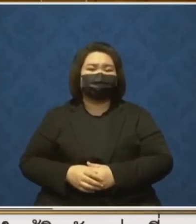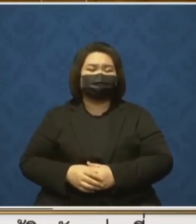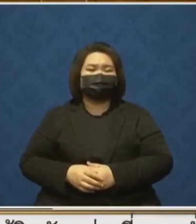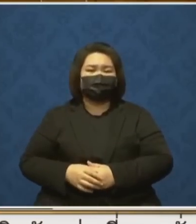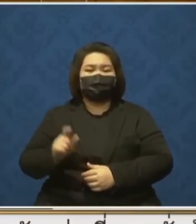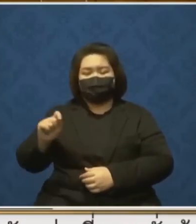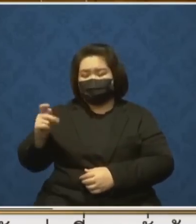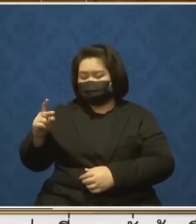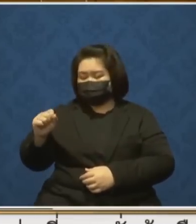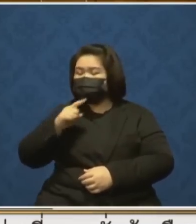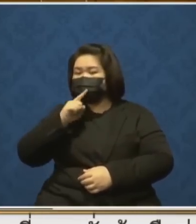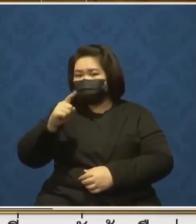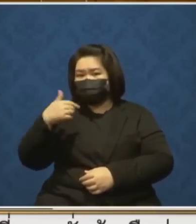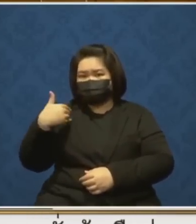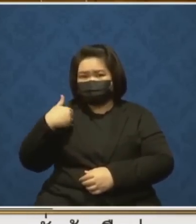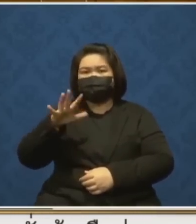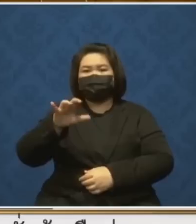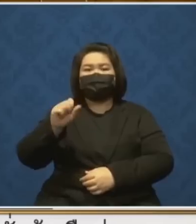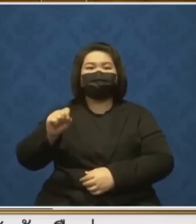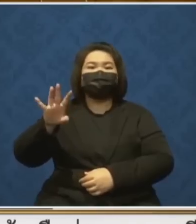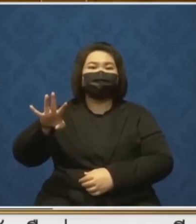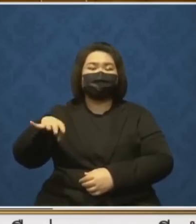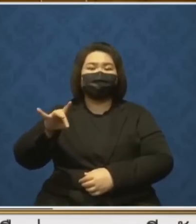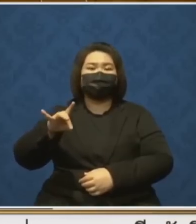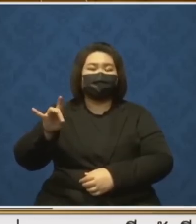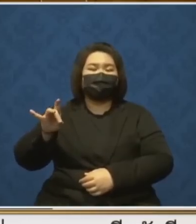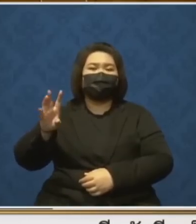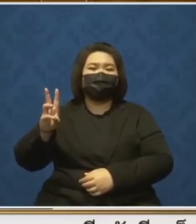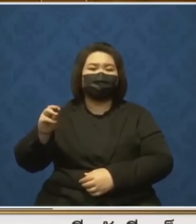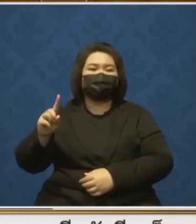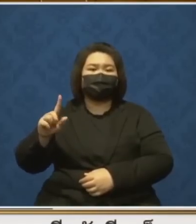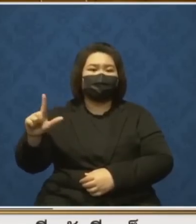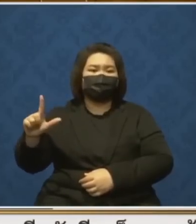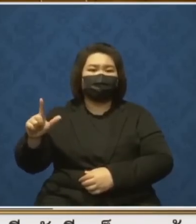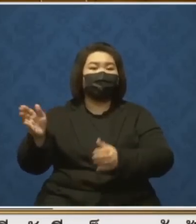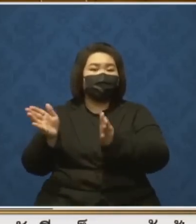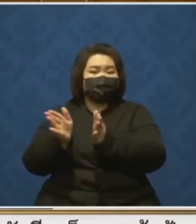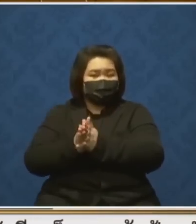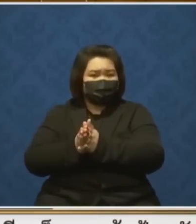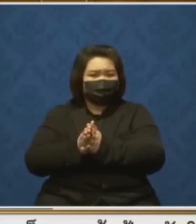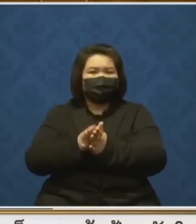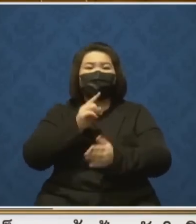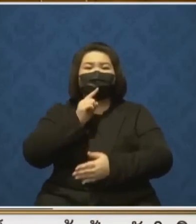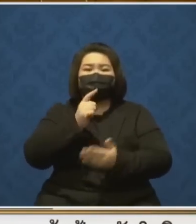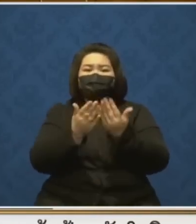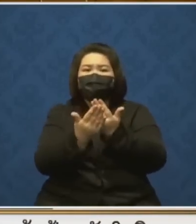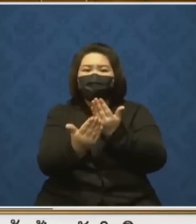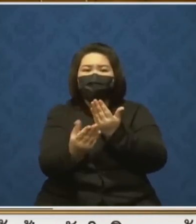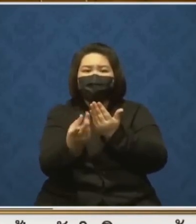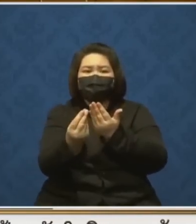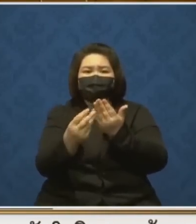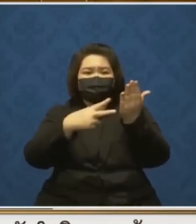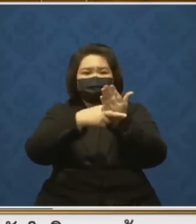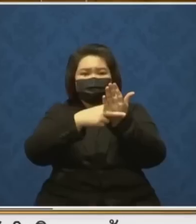้องฟ้องเรีกคาเสียหาย 54861 ล้านบาทรวมคดีกี่คดีท่านทราบไครับทั้ง